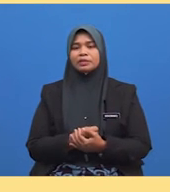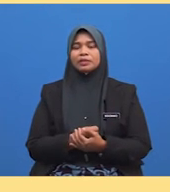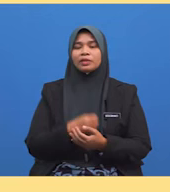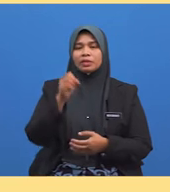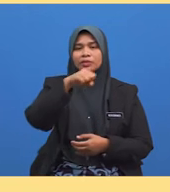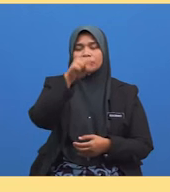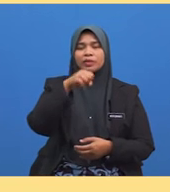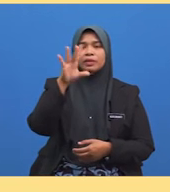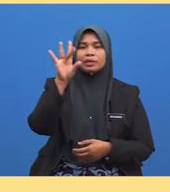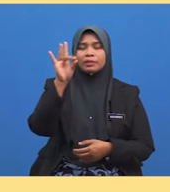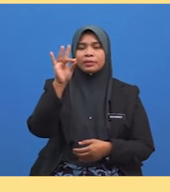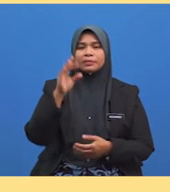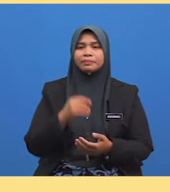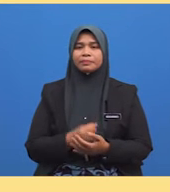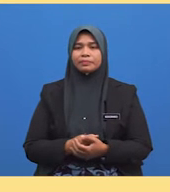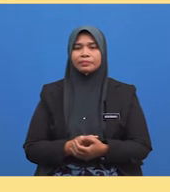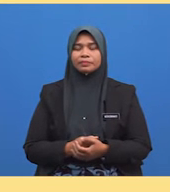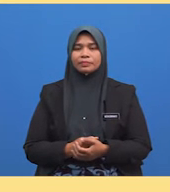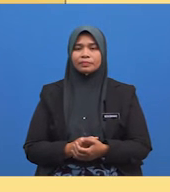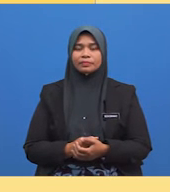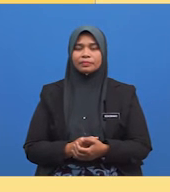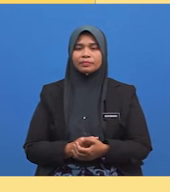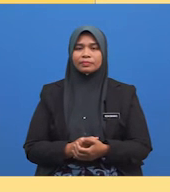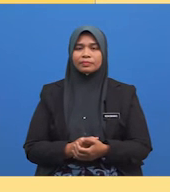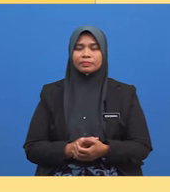Mari kita teruskan dengan soalan yang seterusnya.